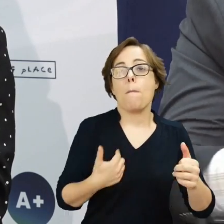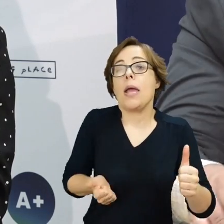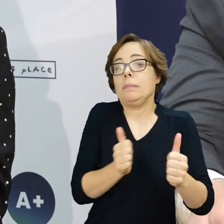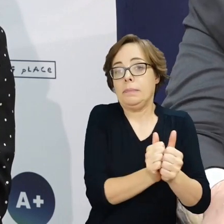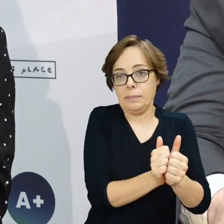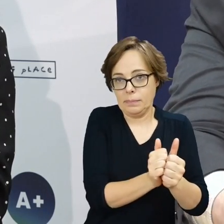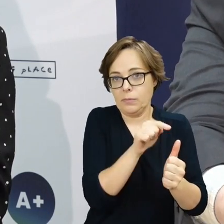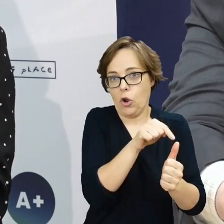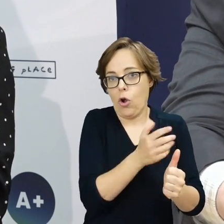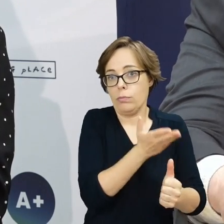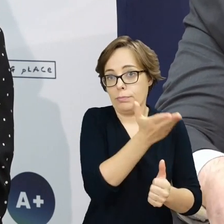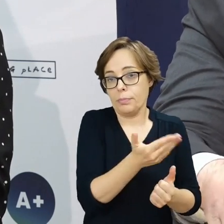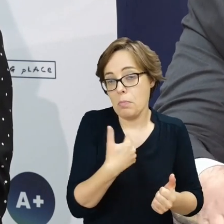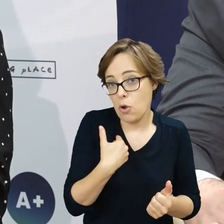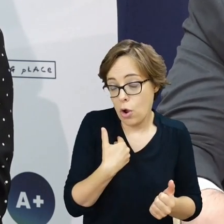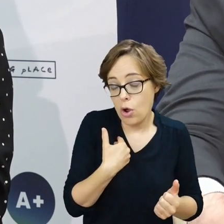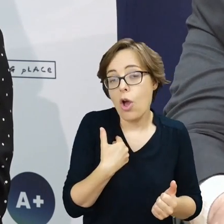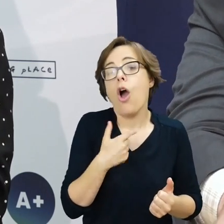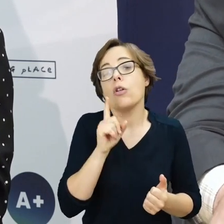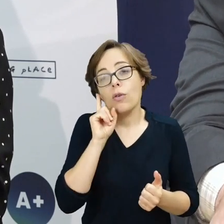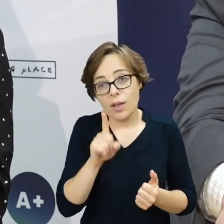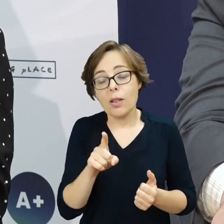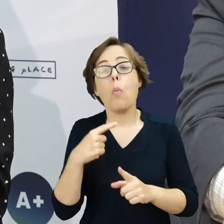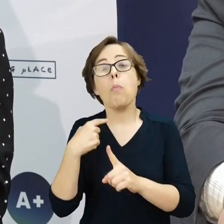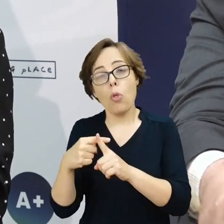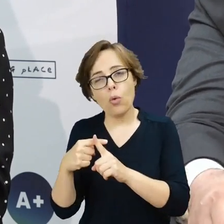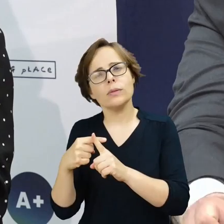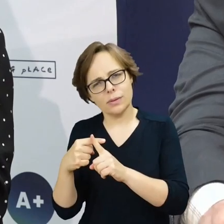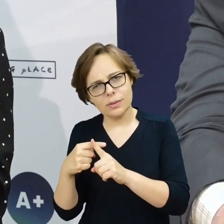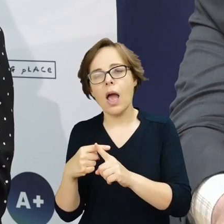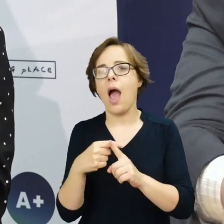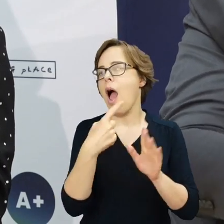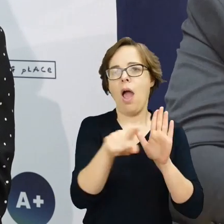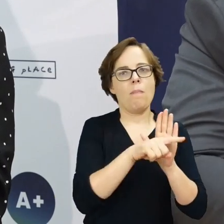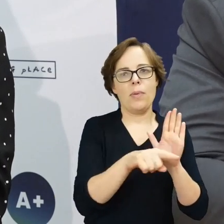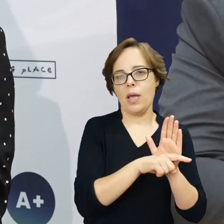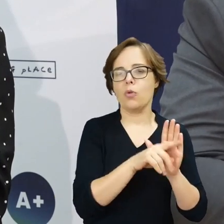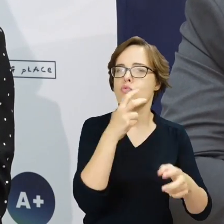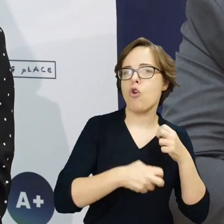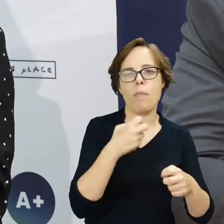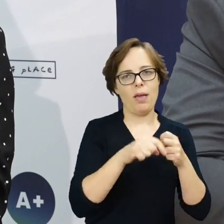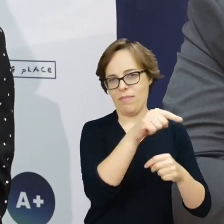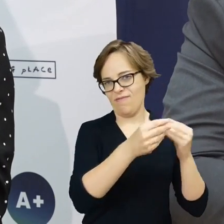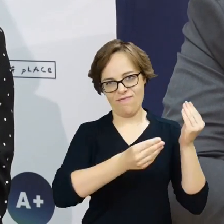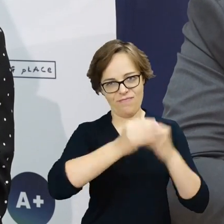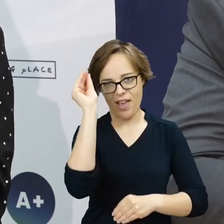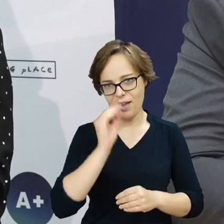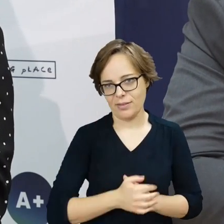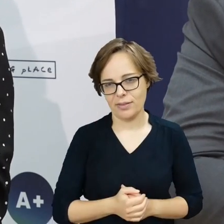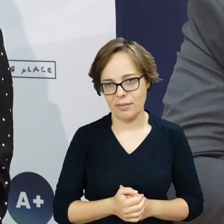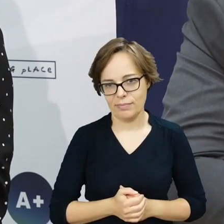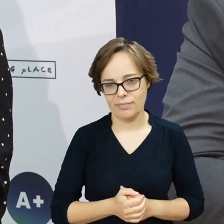problemy zdecydowanie przewyższają korzyści, jakie przynosi w tej chwili postępowanie